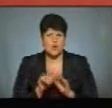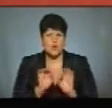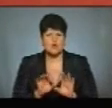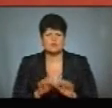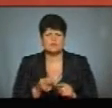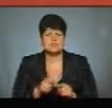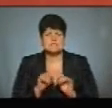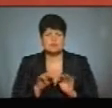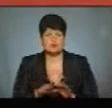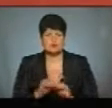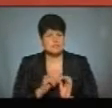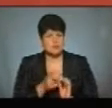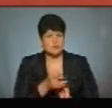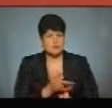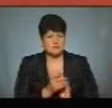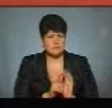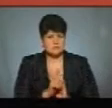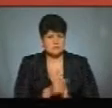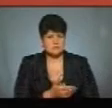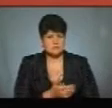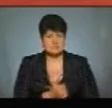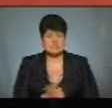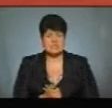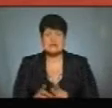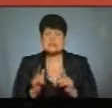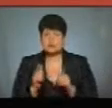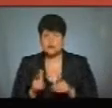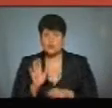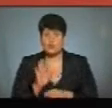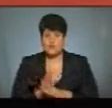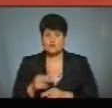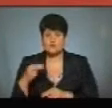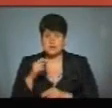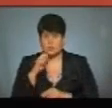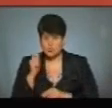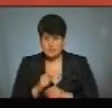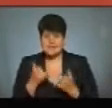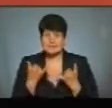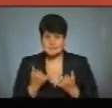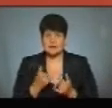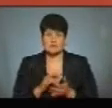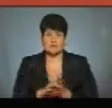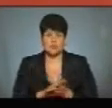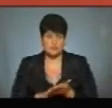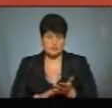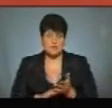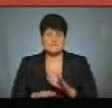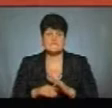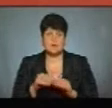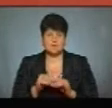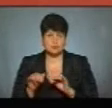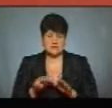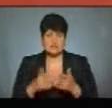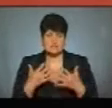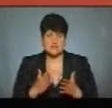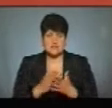охарактеризувати цей процес? Почнемо, напевно, з Ігоря спершу. Ну, згідно указу президента України, зараз триває виборчий процес,